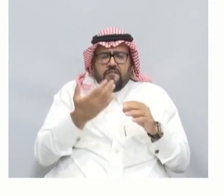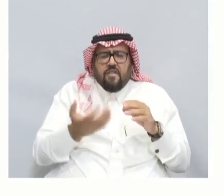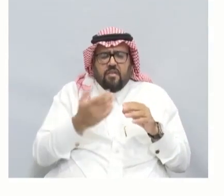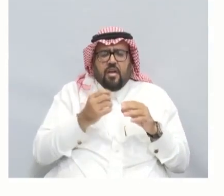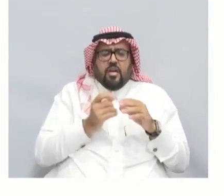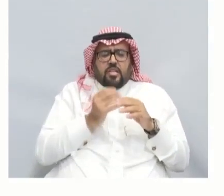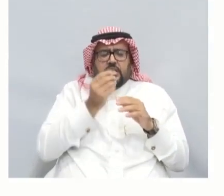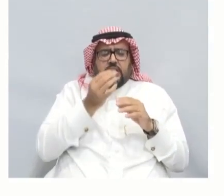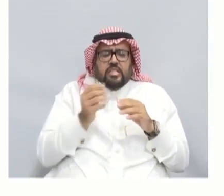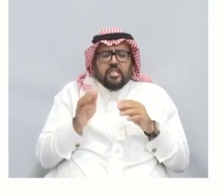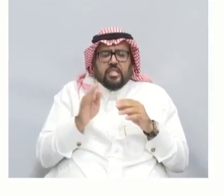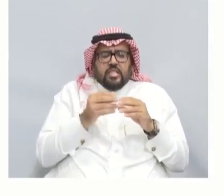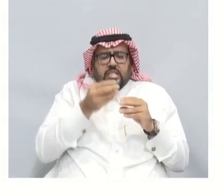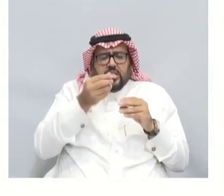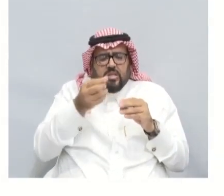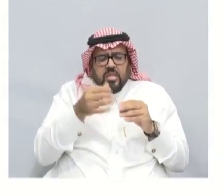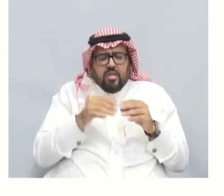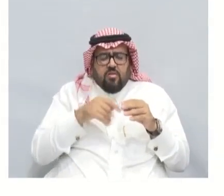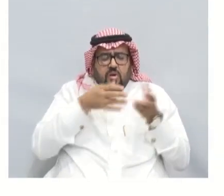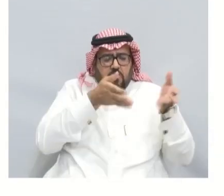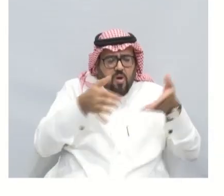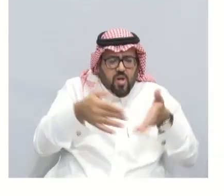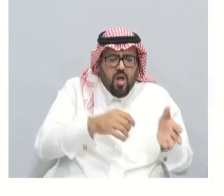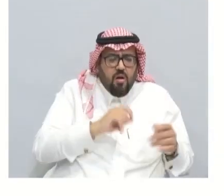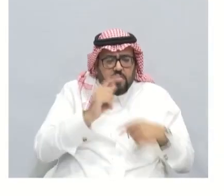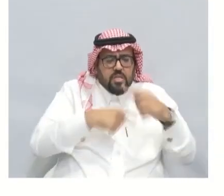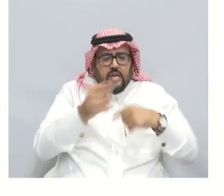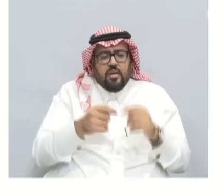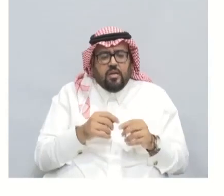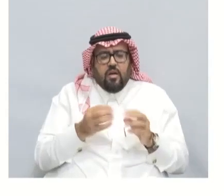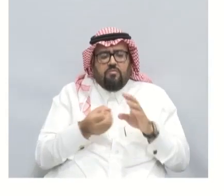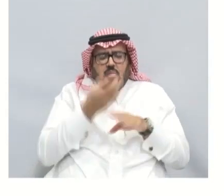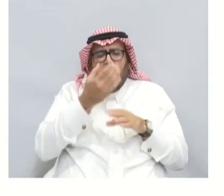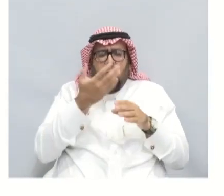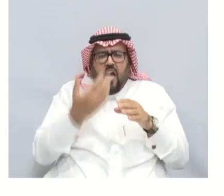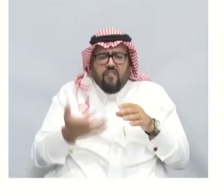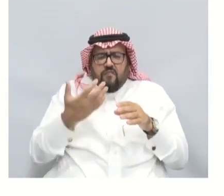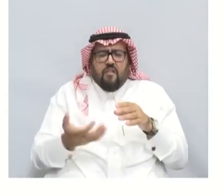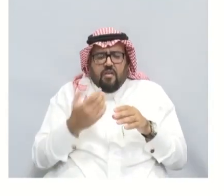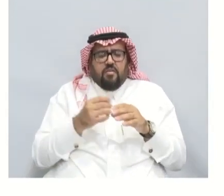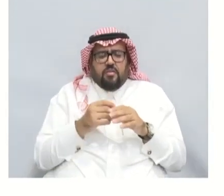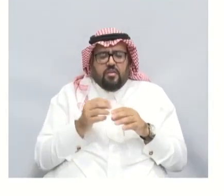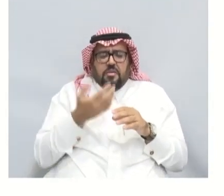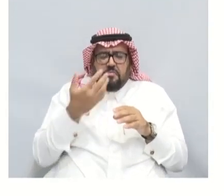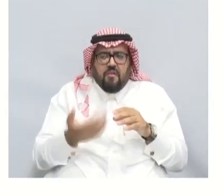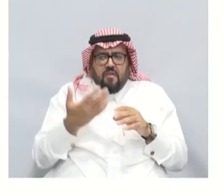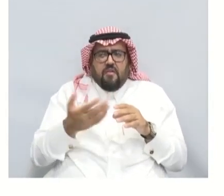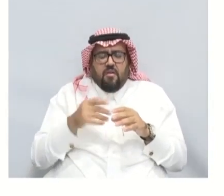لزوجة قليلة، انسياب ماذا؟ عالي. ثوران ماذا؟ بسيط طبعا، ثوران بسيط ولا لا